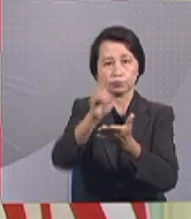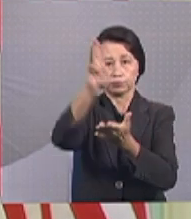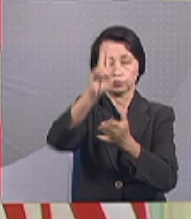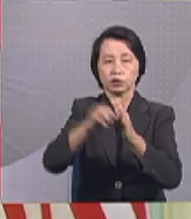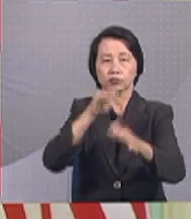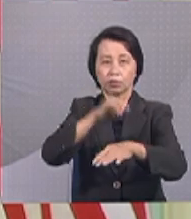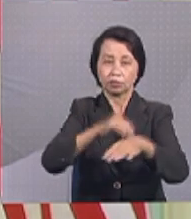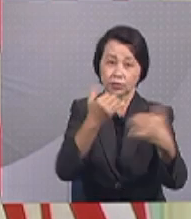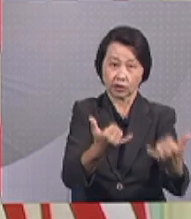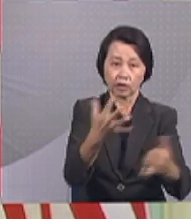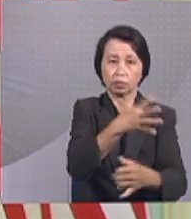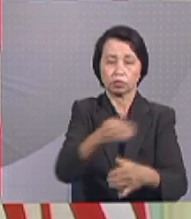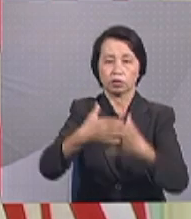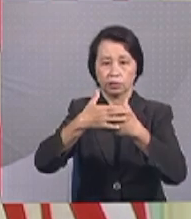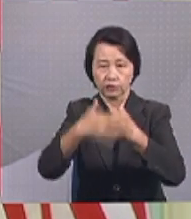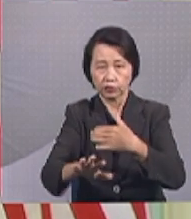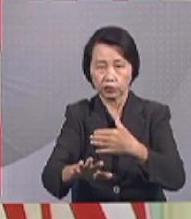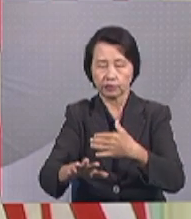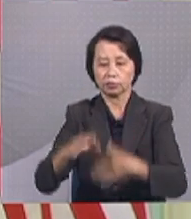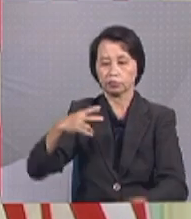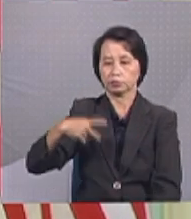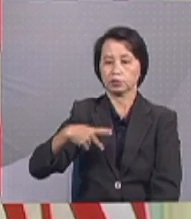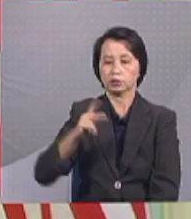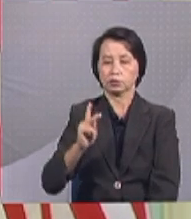semasa dan pasca PKP.